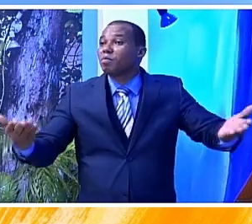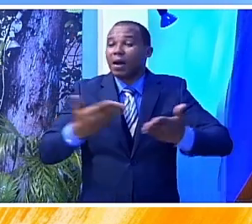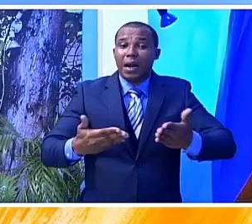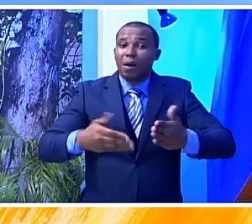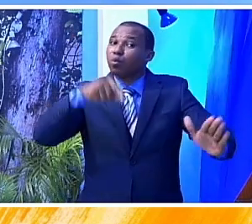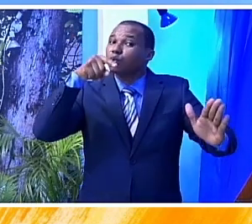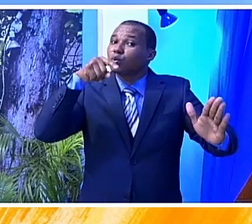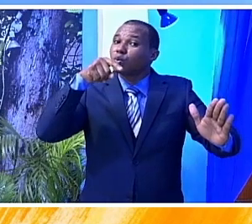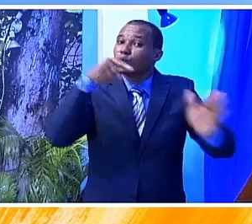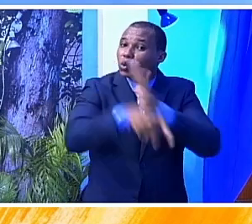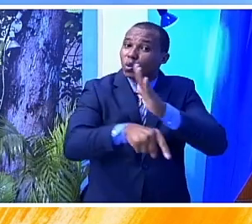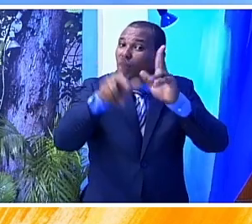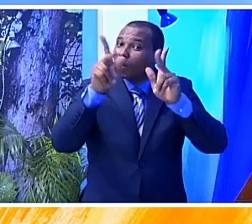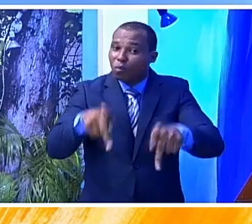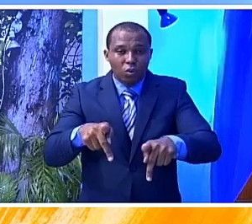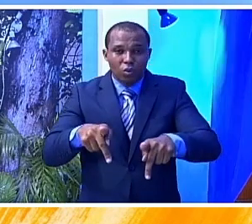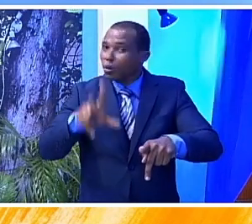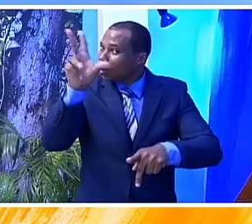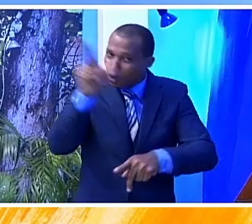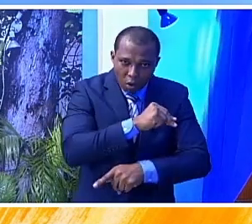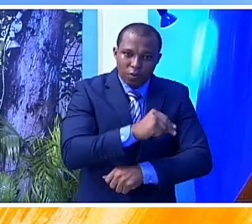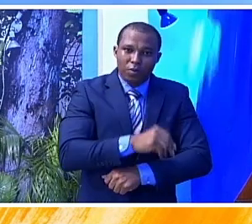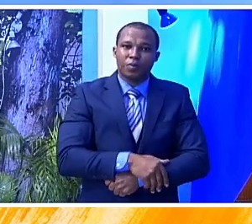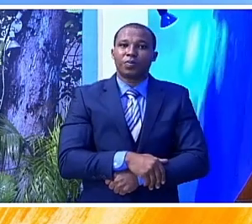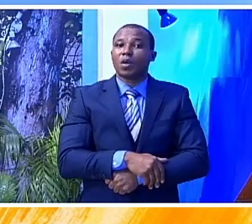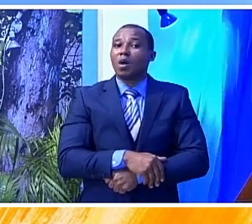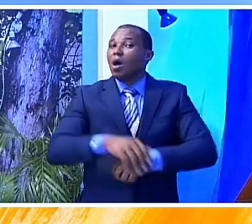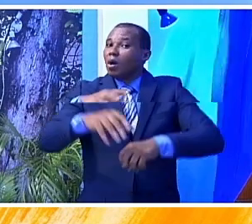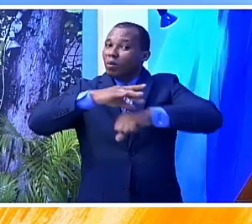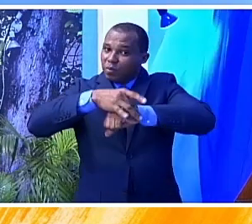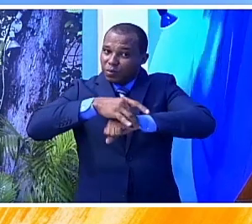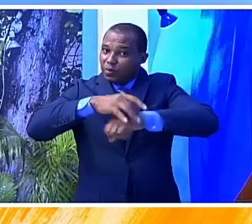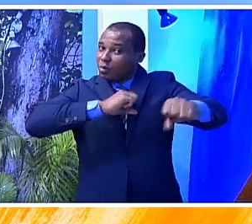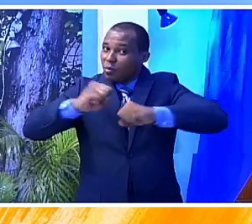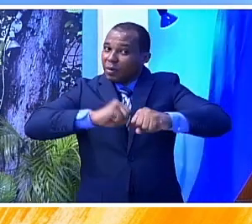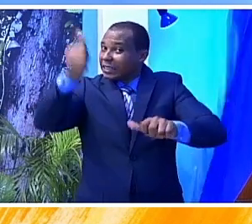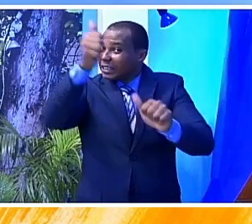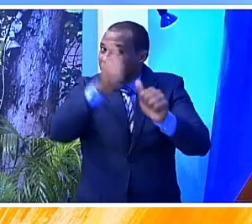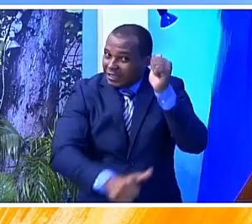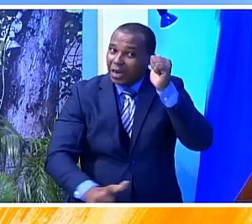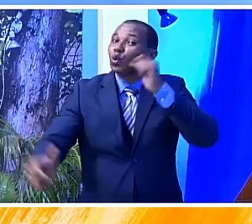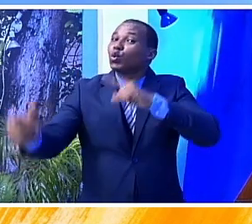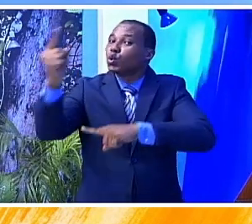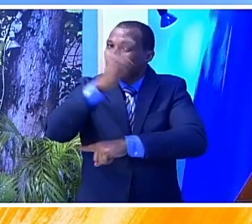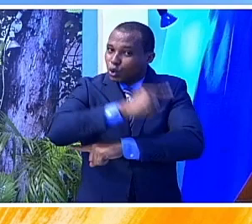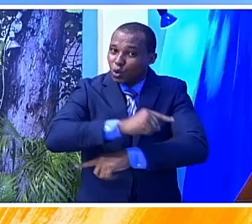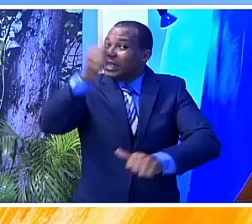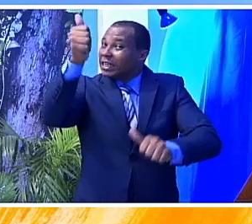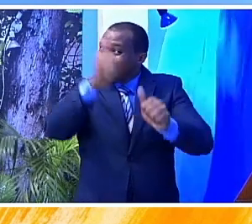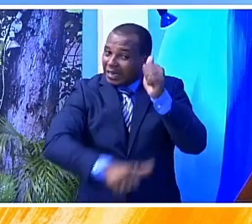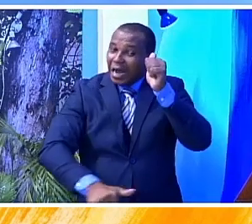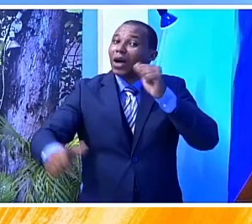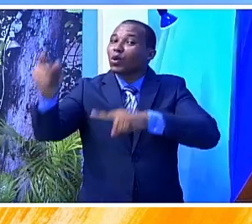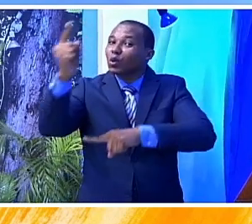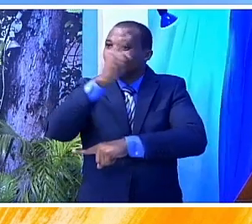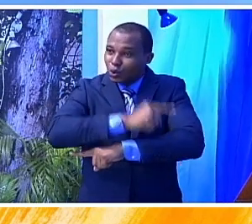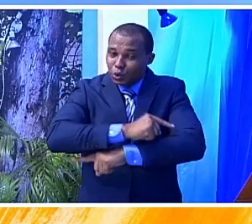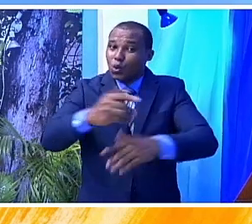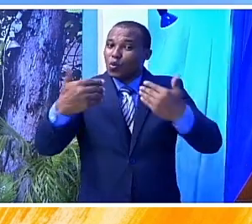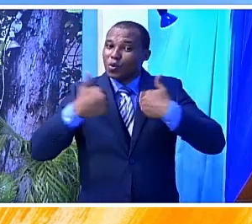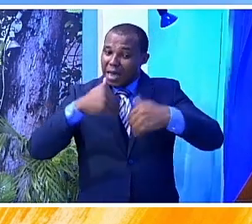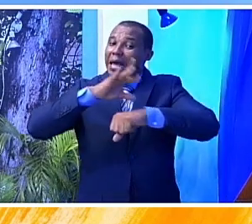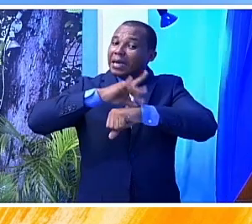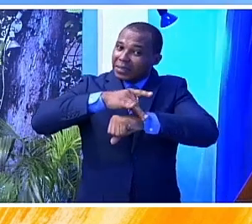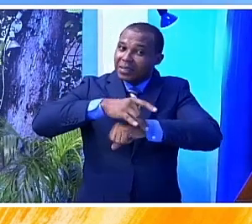le monde, ni pour faire le monde mourir. Tremblement de terre fait chaque jour sous terre. Chaque jour sous terre, où il doit